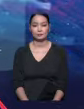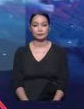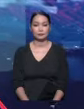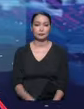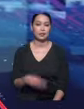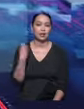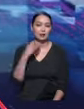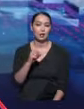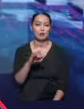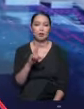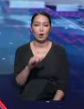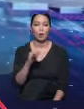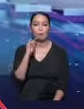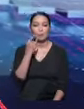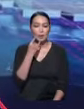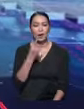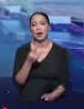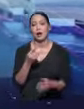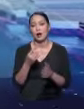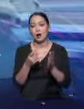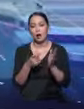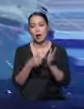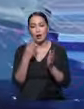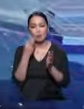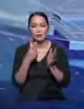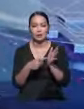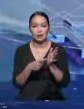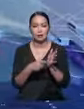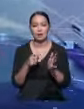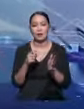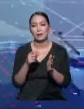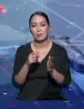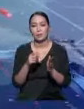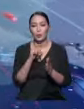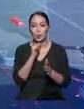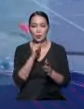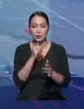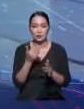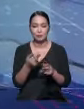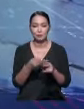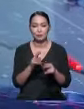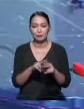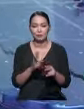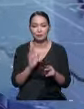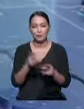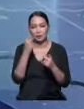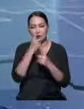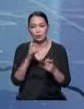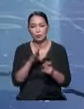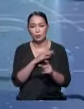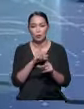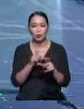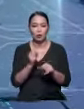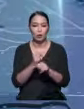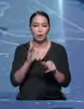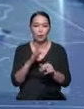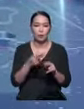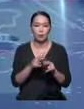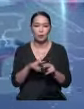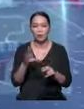Атырау, Алматы, Павлодар, Караганда и Костанай раз в несколько дней с 25 января пугали нападениями на школы. Почерк один и